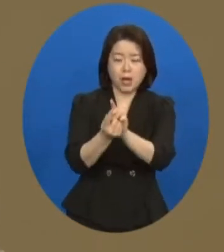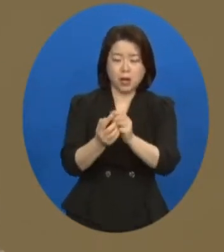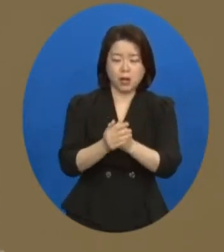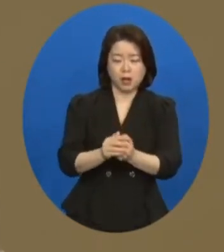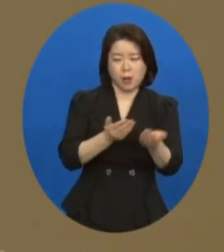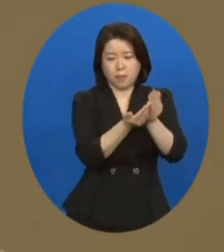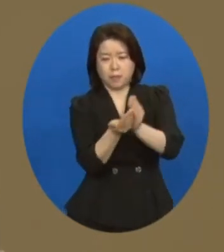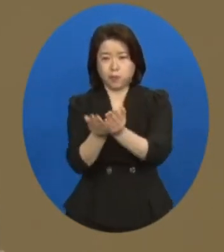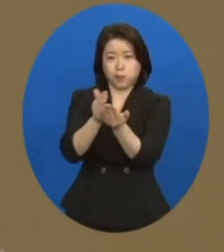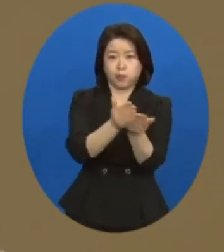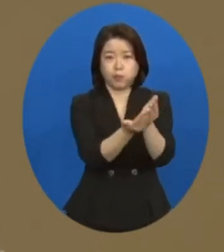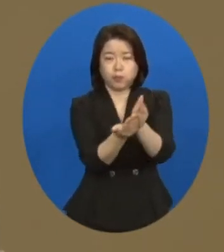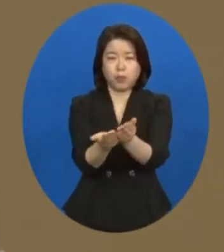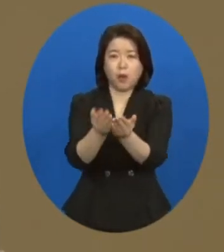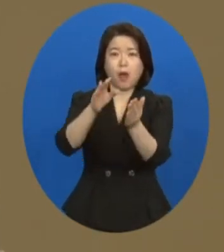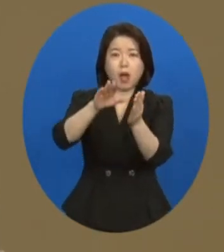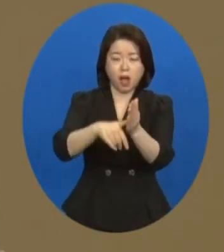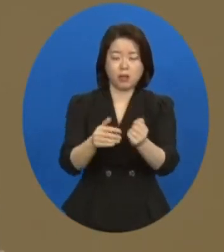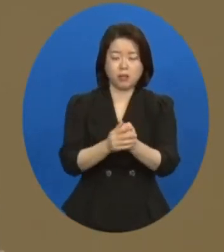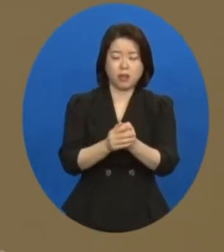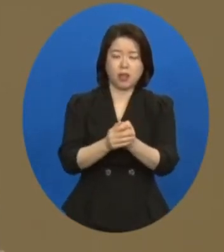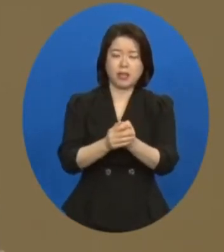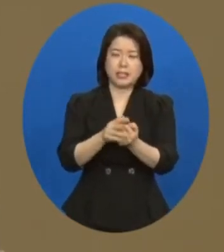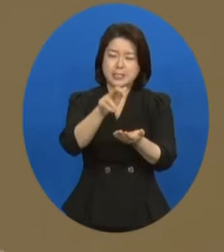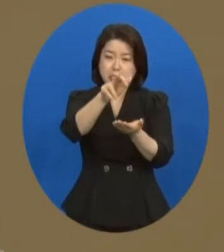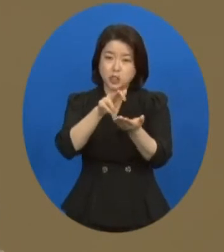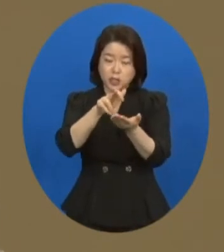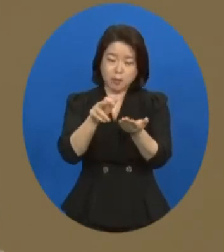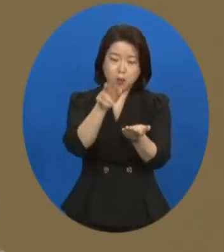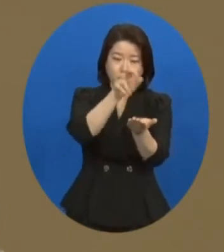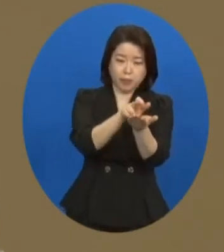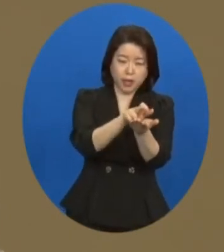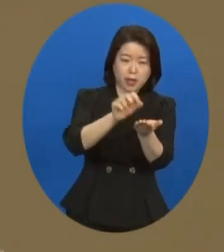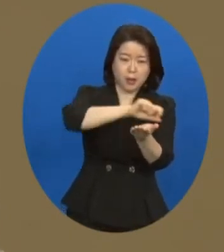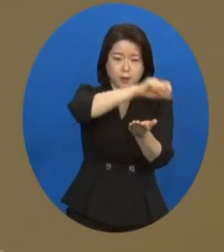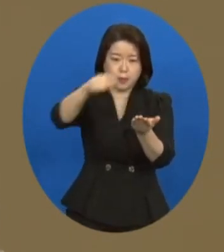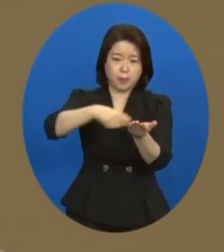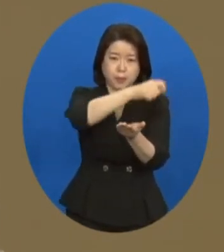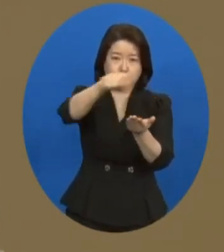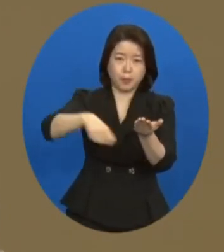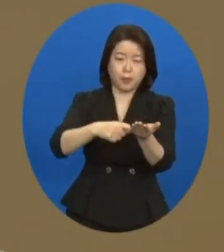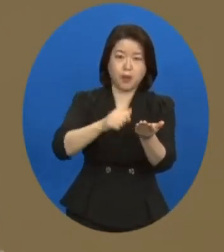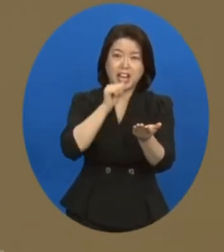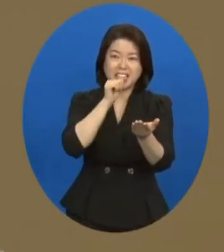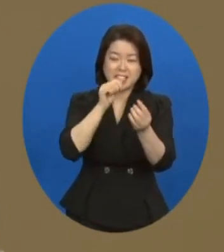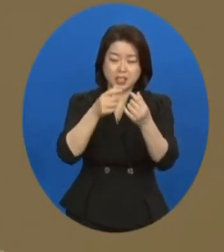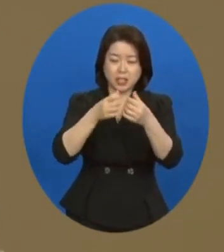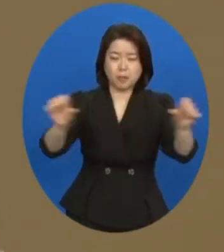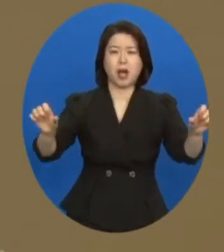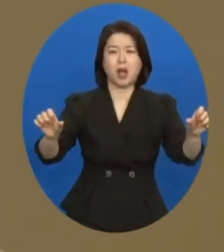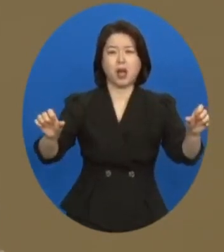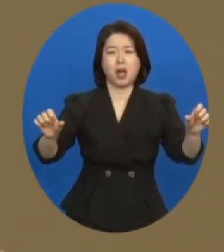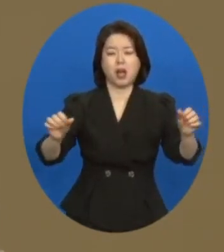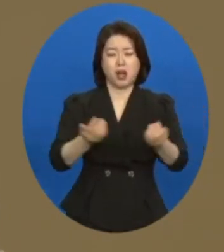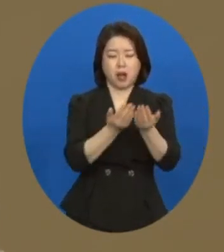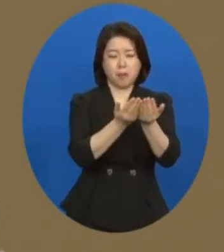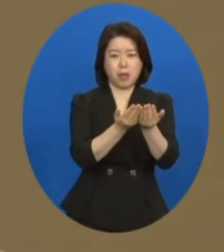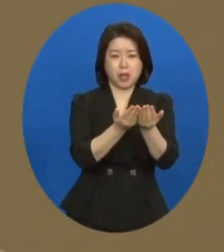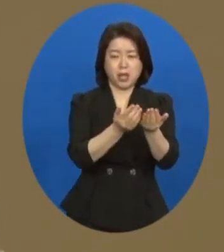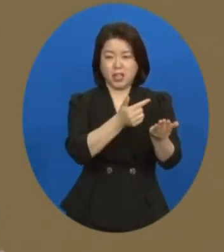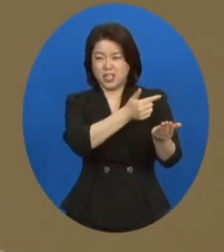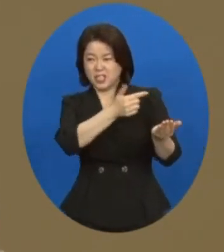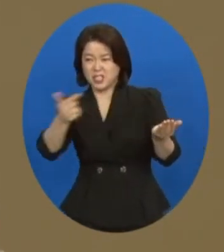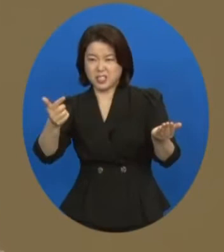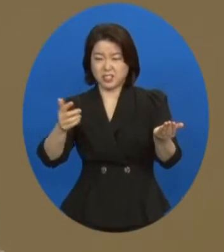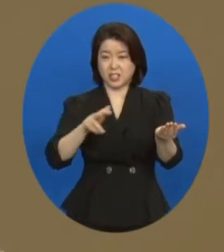그 대포를 묶어놓은 쇠사슬이 끊어져 버린 겁니다 그 배숙 에서 그 큰